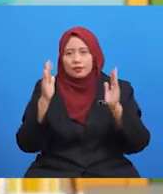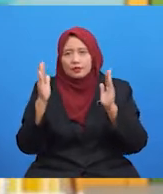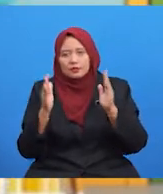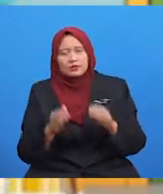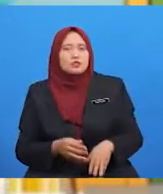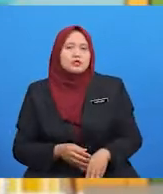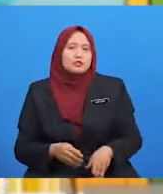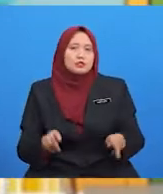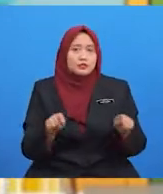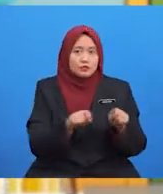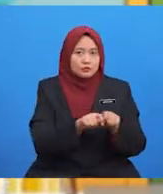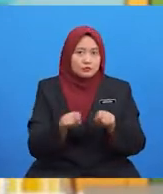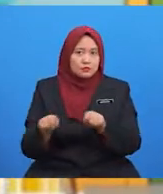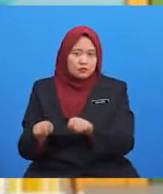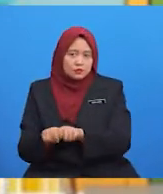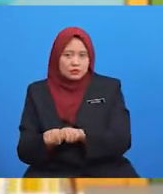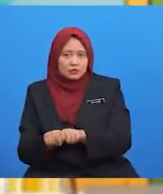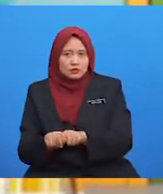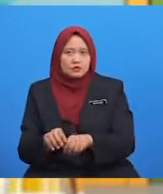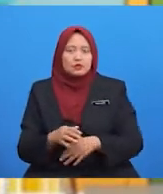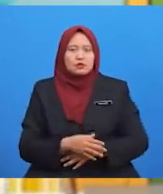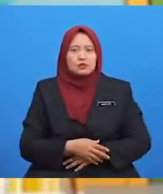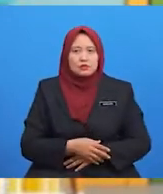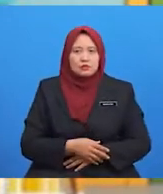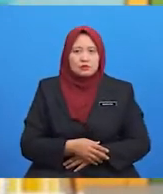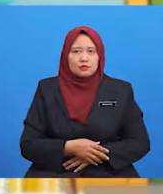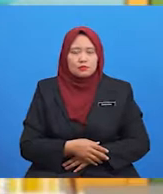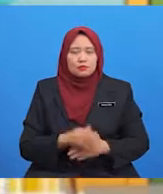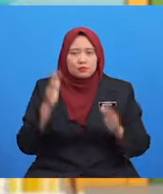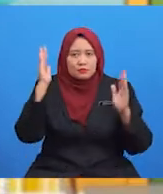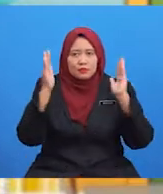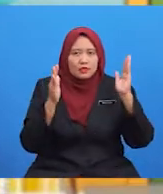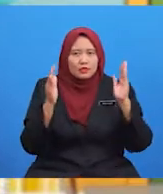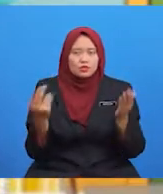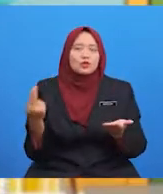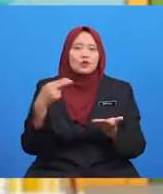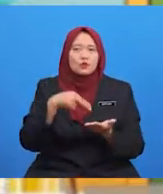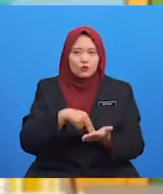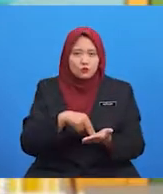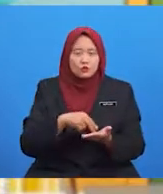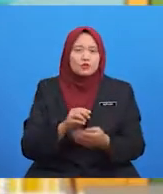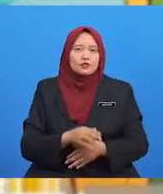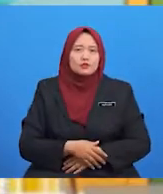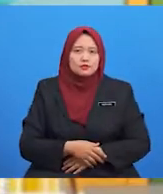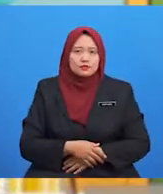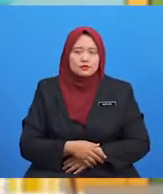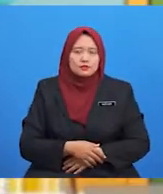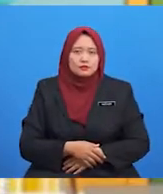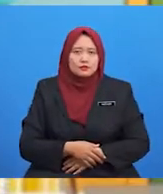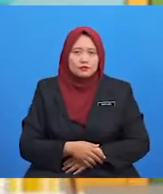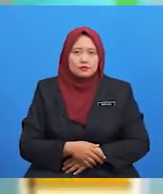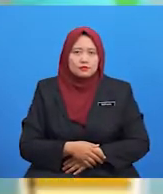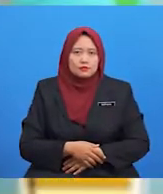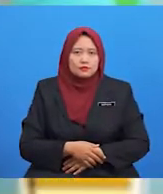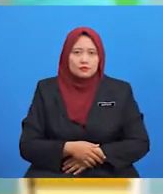perulangan, hiperbola dan gaya bahasa asing. Namun, pada hari ini,